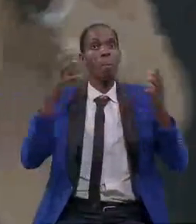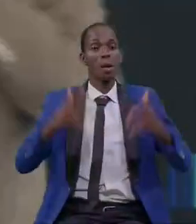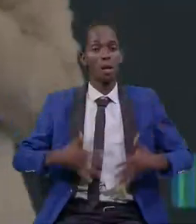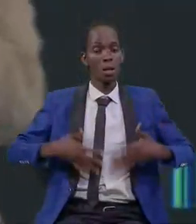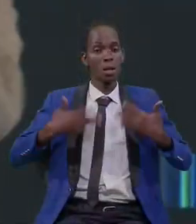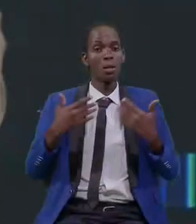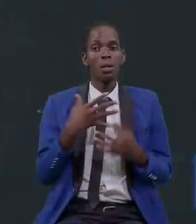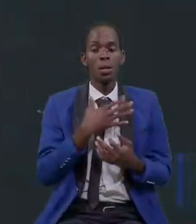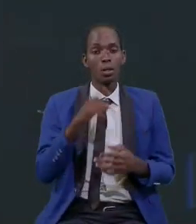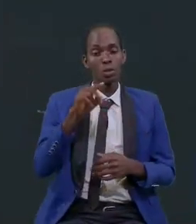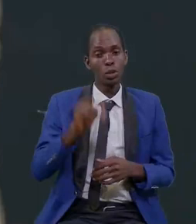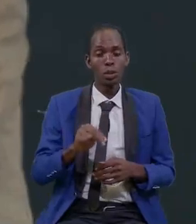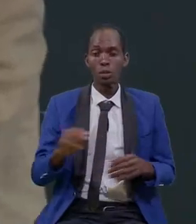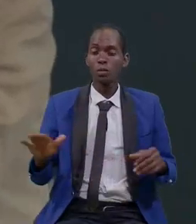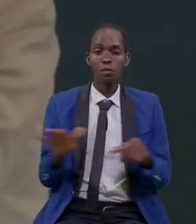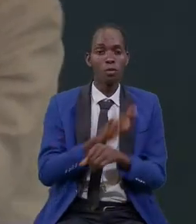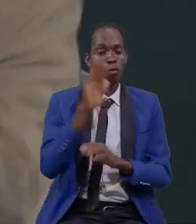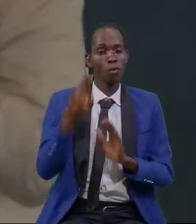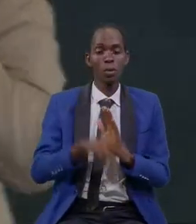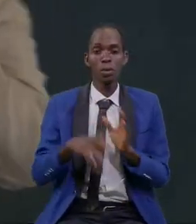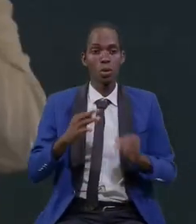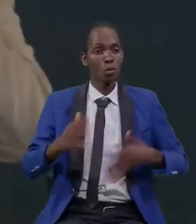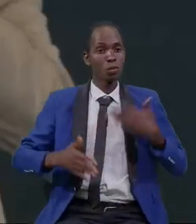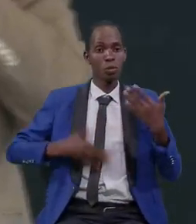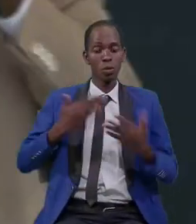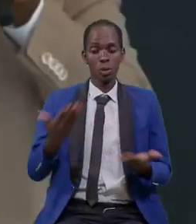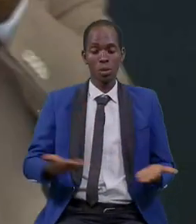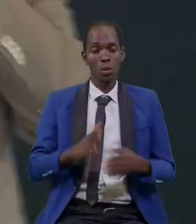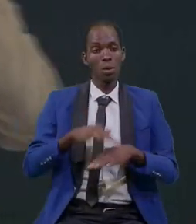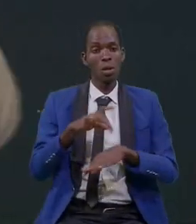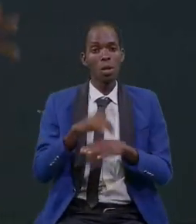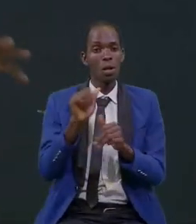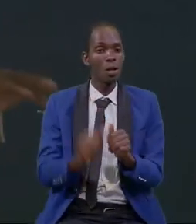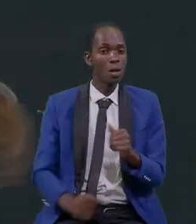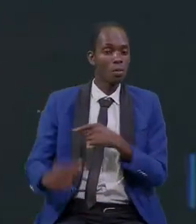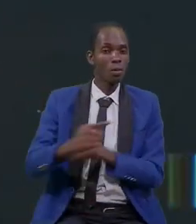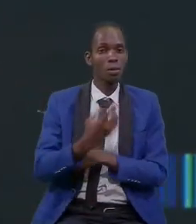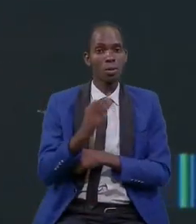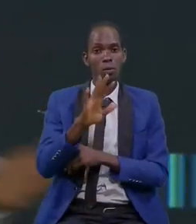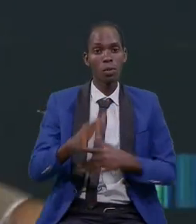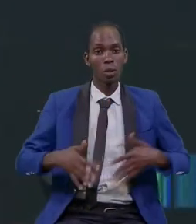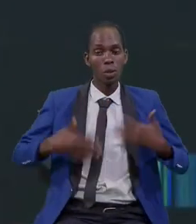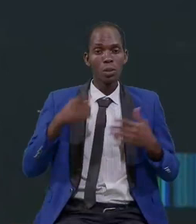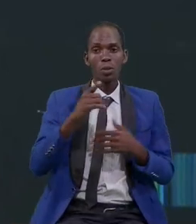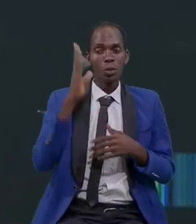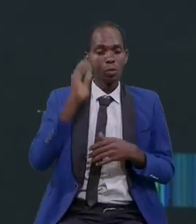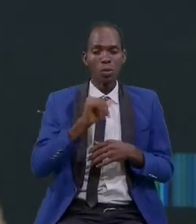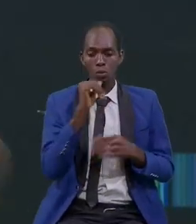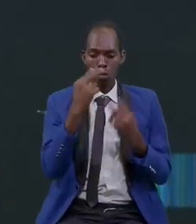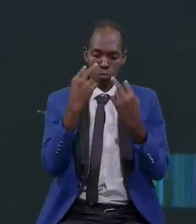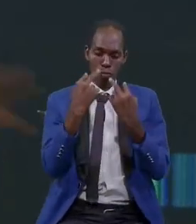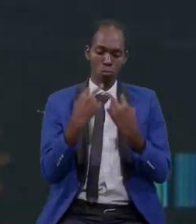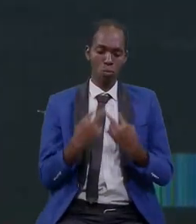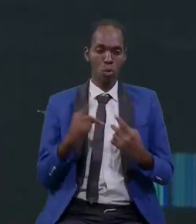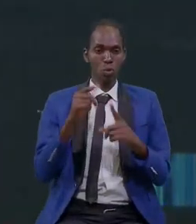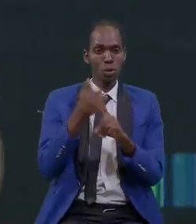Et tu as besoin de la joie, la plénitude de la joie sur la terre, chaque jour de ta vie. Tu ne vas pas regarder à